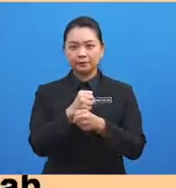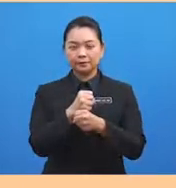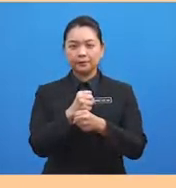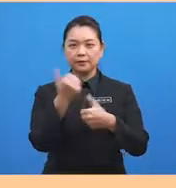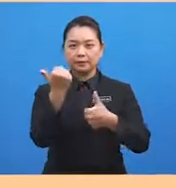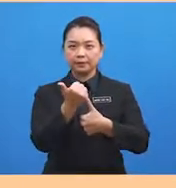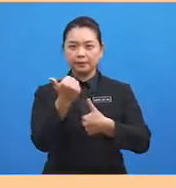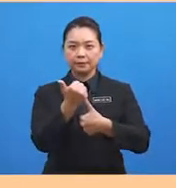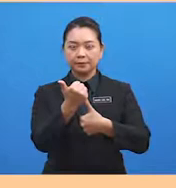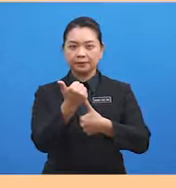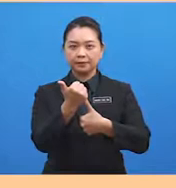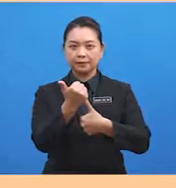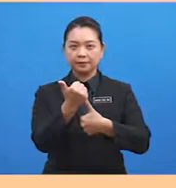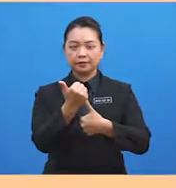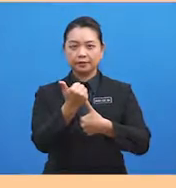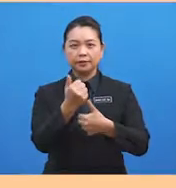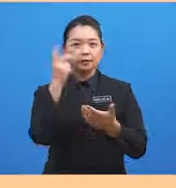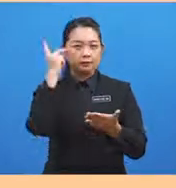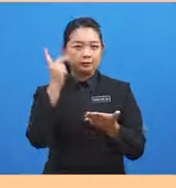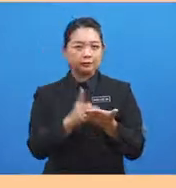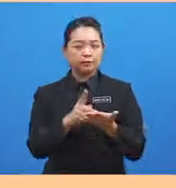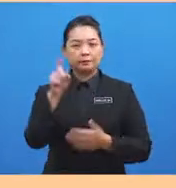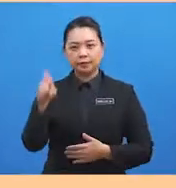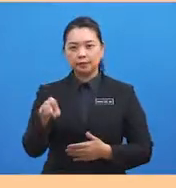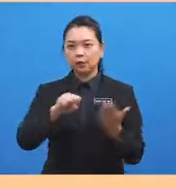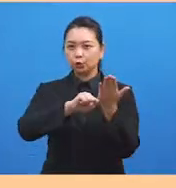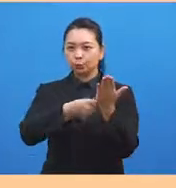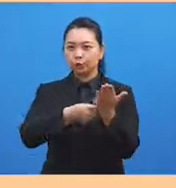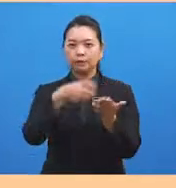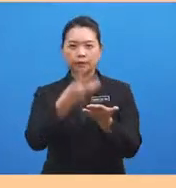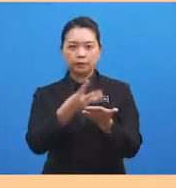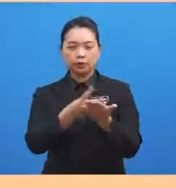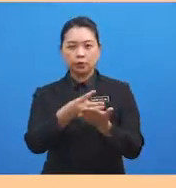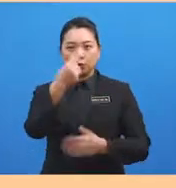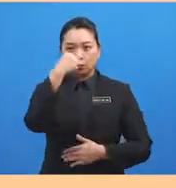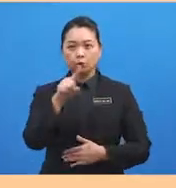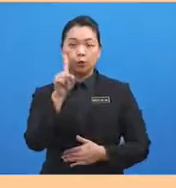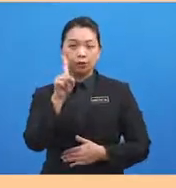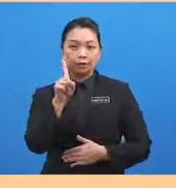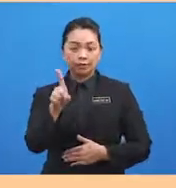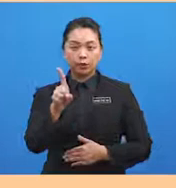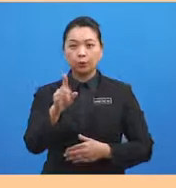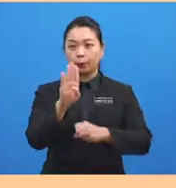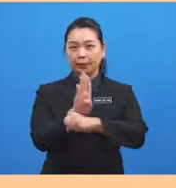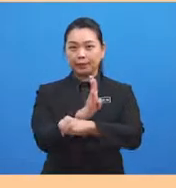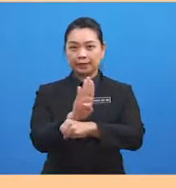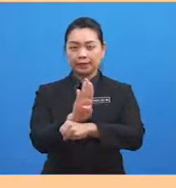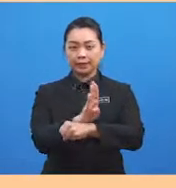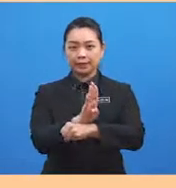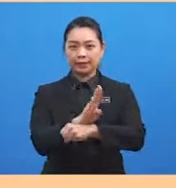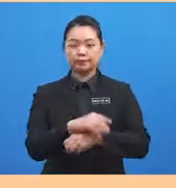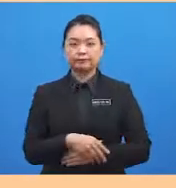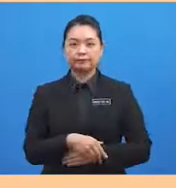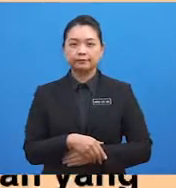pertama, mengenal pasti sumber pembiayaan untuk sesebuah perniagaan.